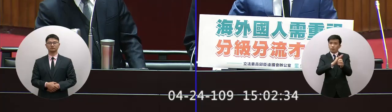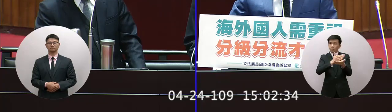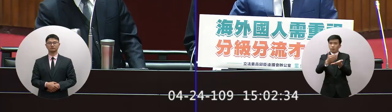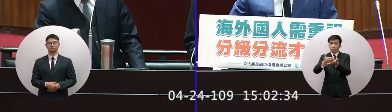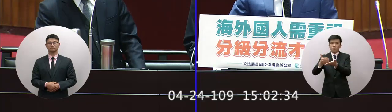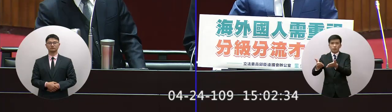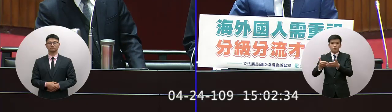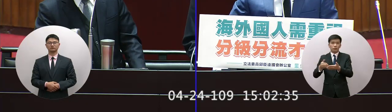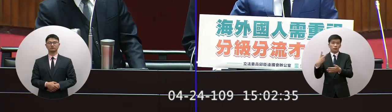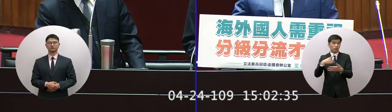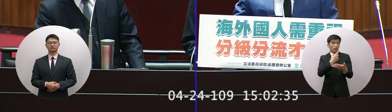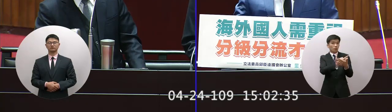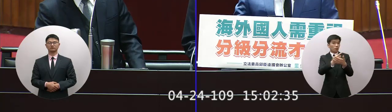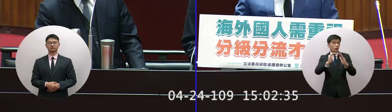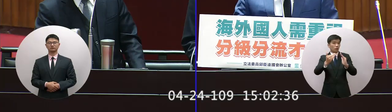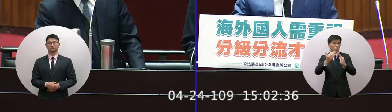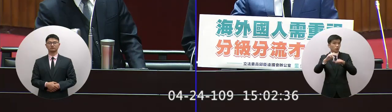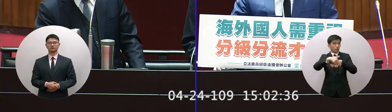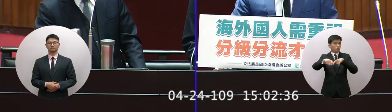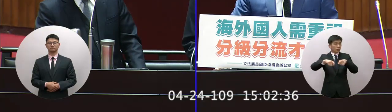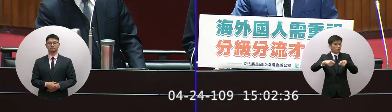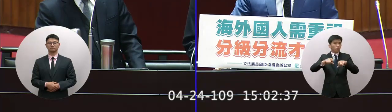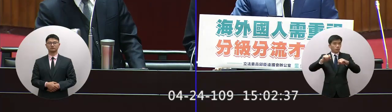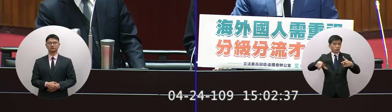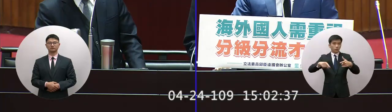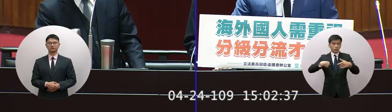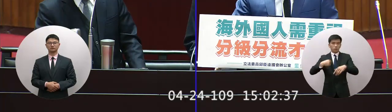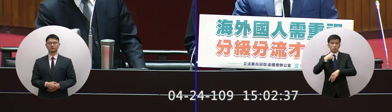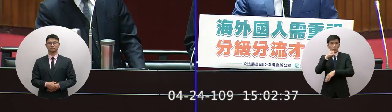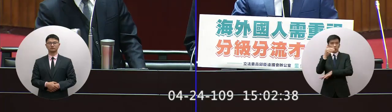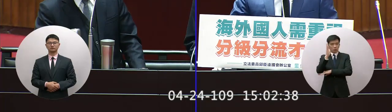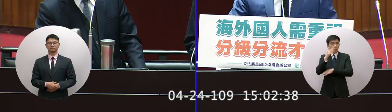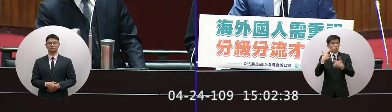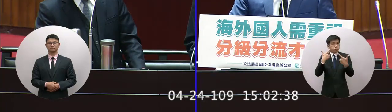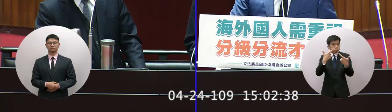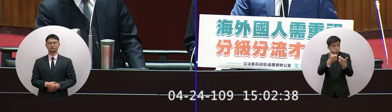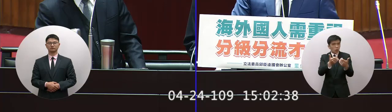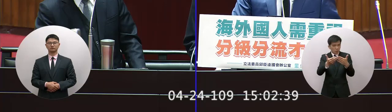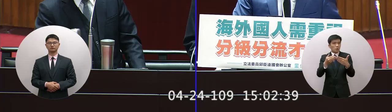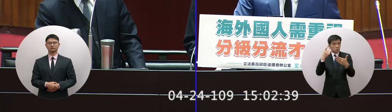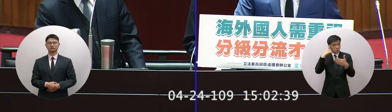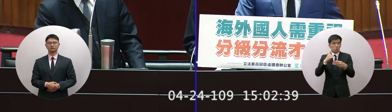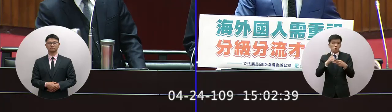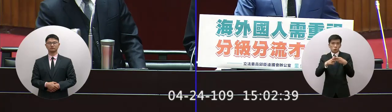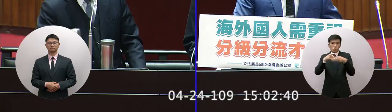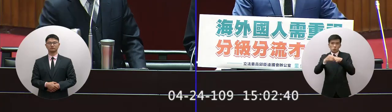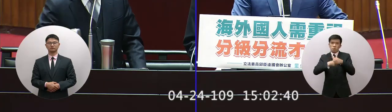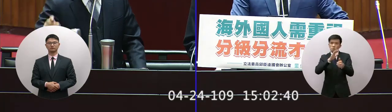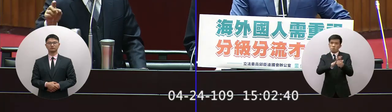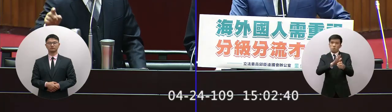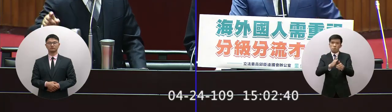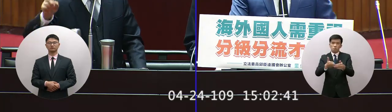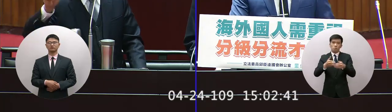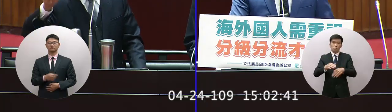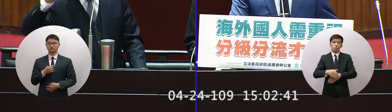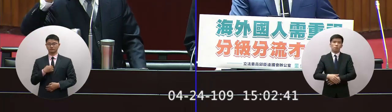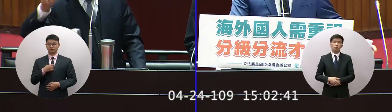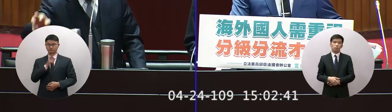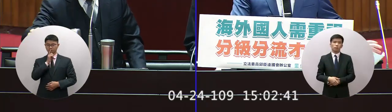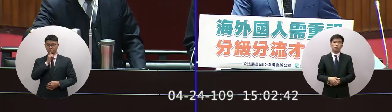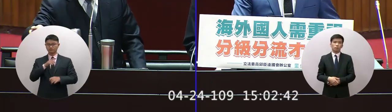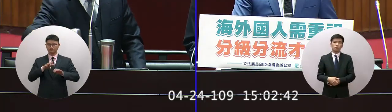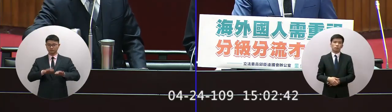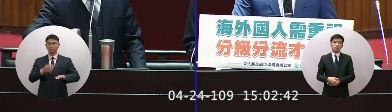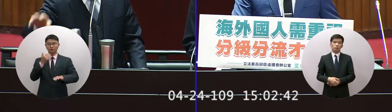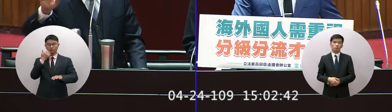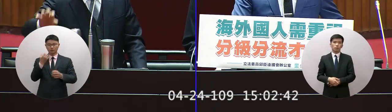国家的纾困方案都不一样，需要我们政府跟他配合的部分，我觉得这个都要去主动协助。 我讲即摆啦，